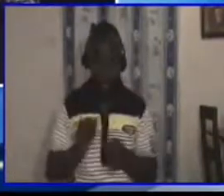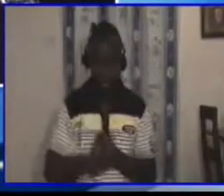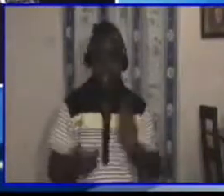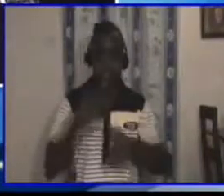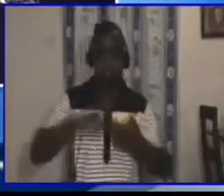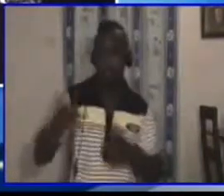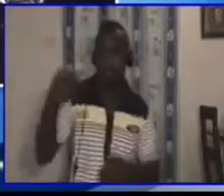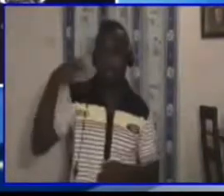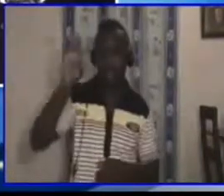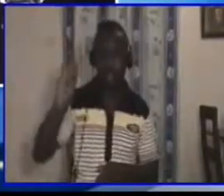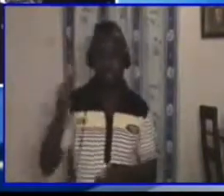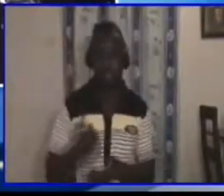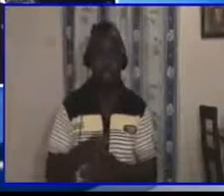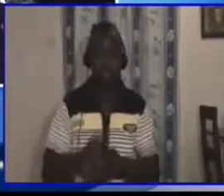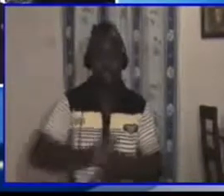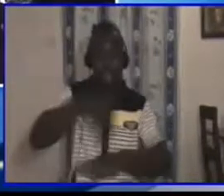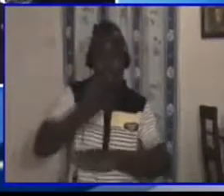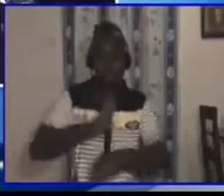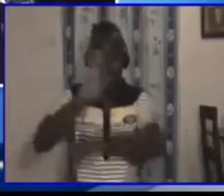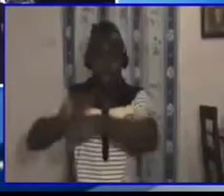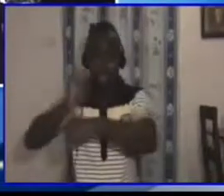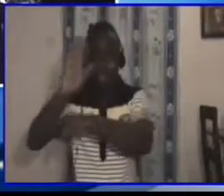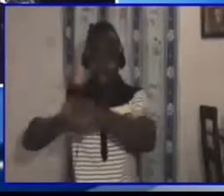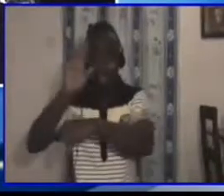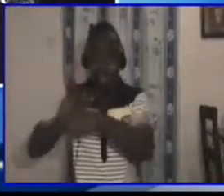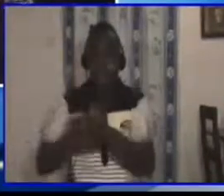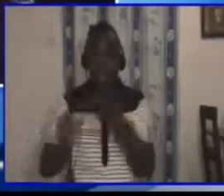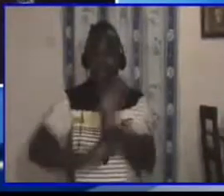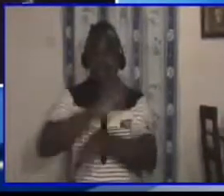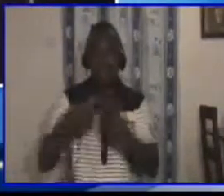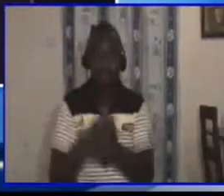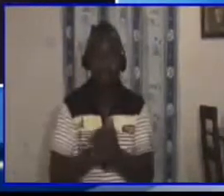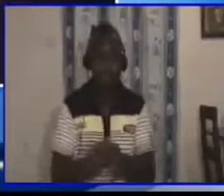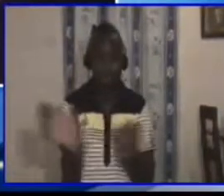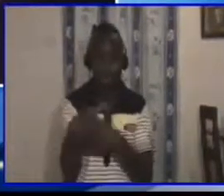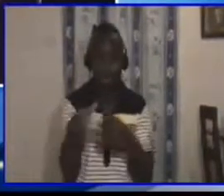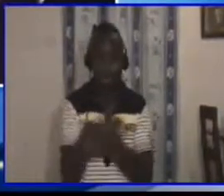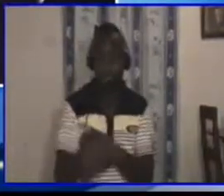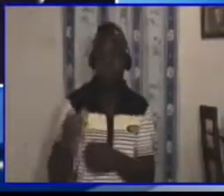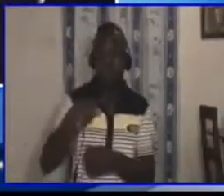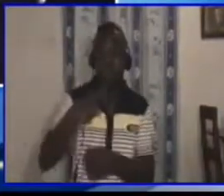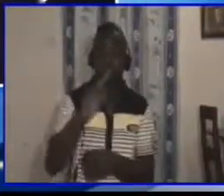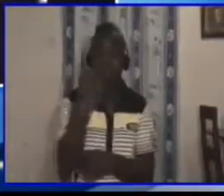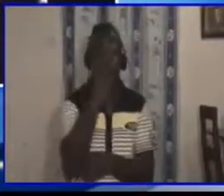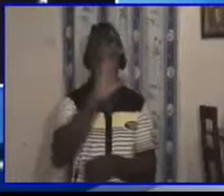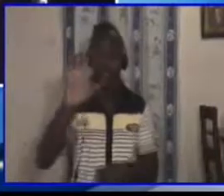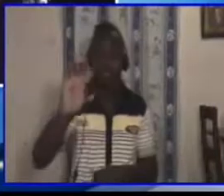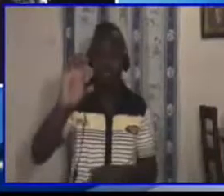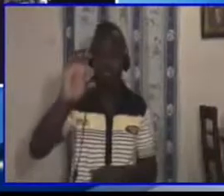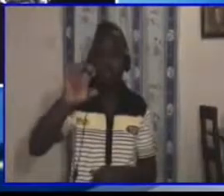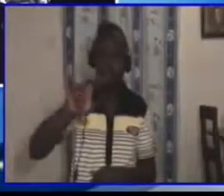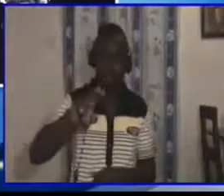ed egli accettò il cristianesimo come religione di stato